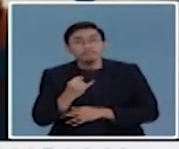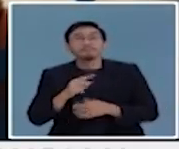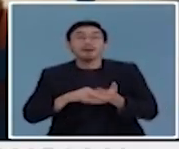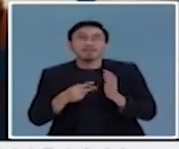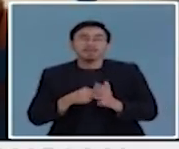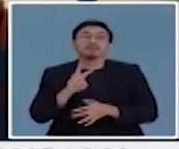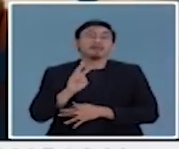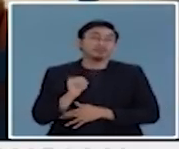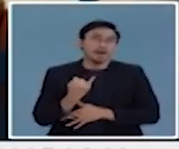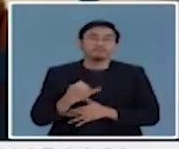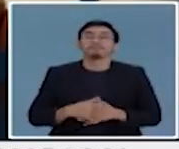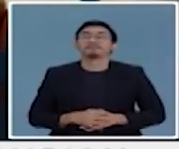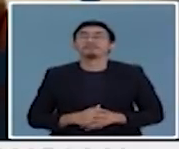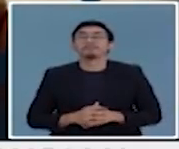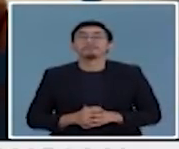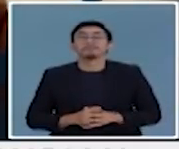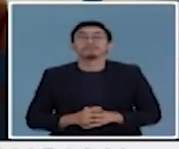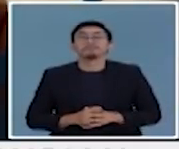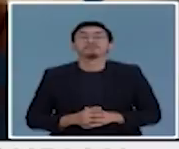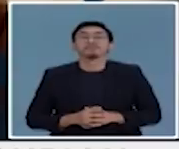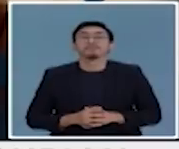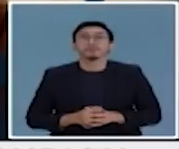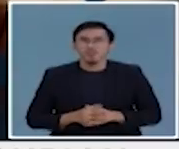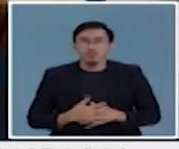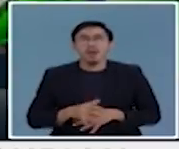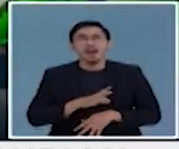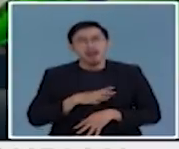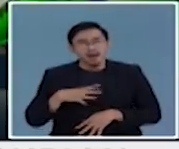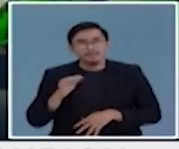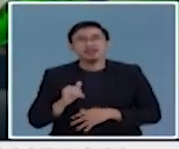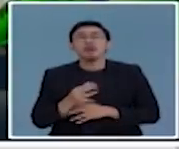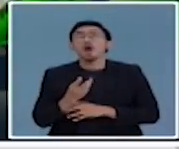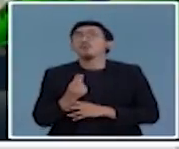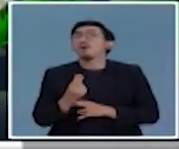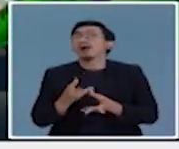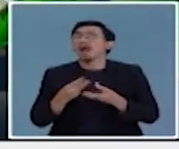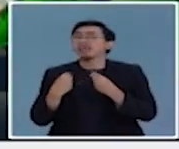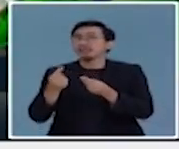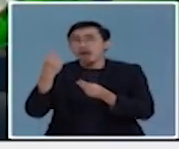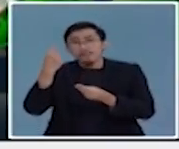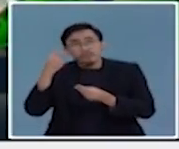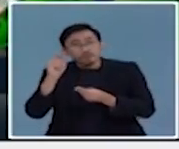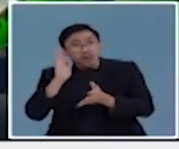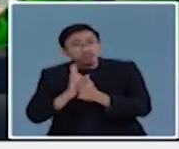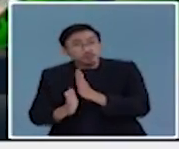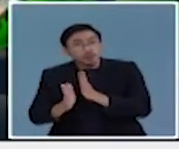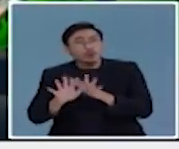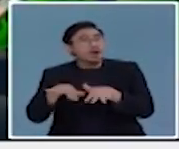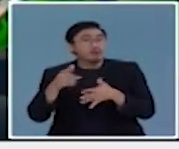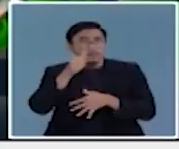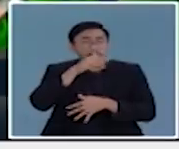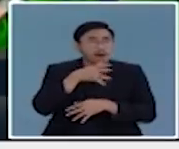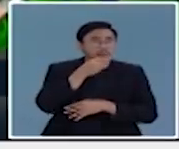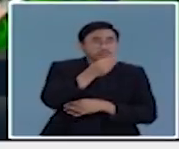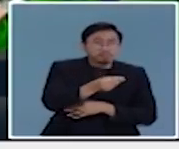uang tunai ini, uang koin ini langsung disetorkan ke kampus jadinya, Mas, tidak melalui bank seperti itu? Enggak, uangnya